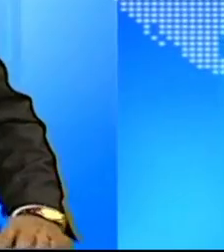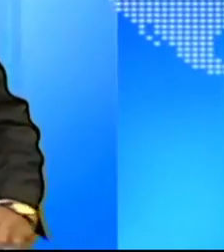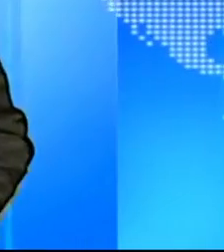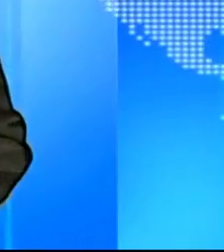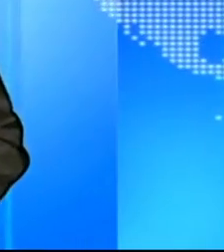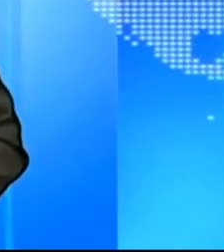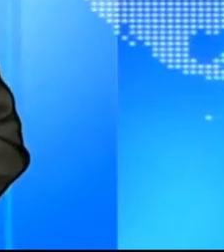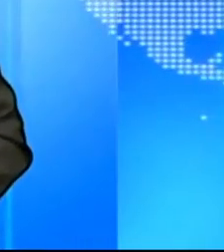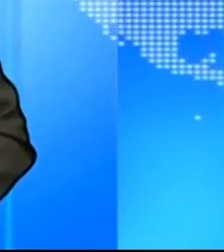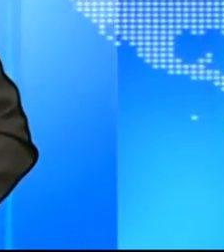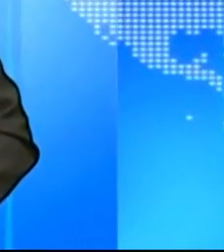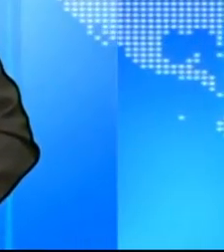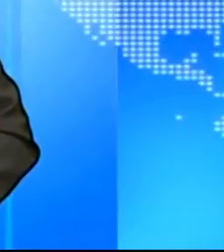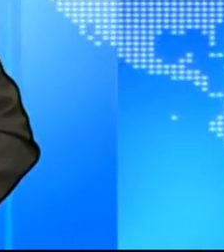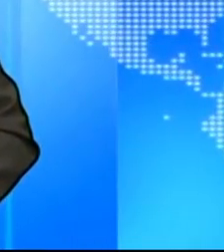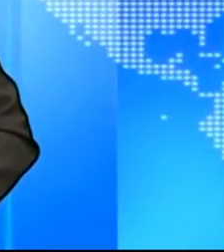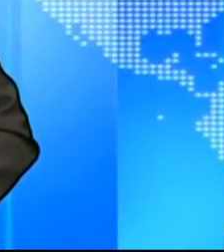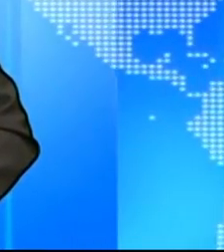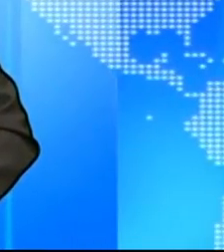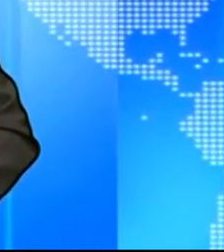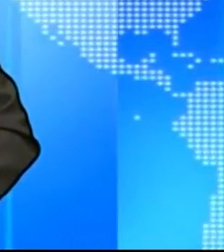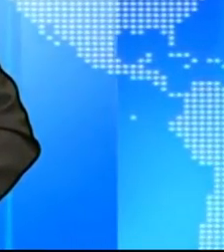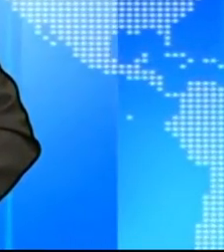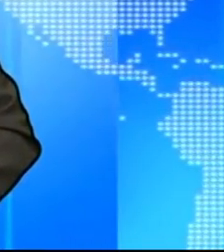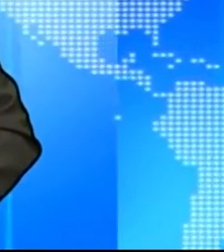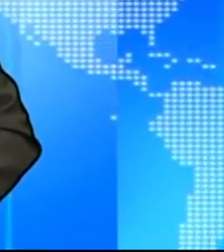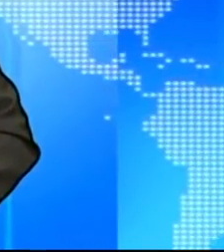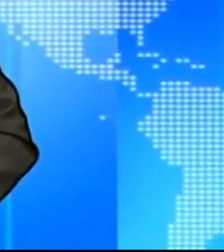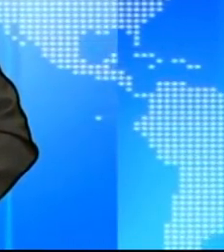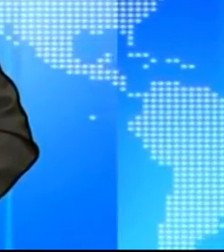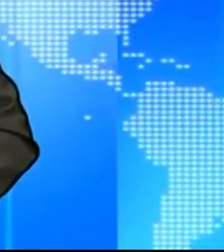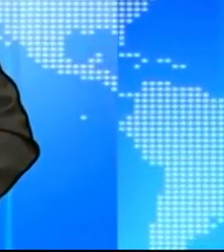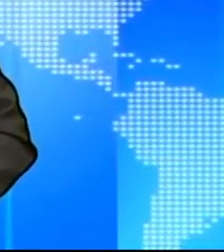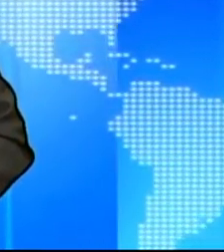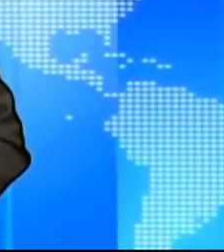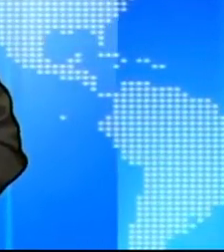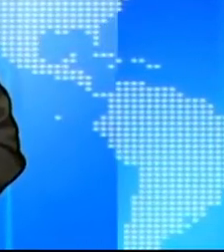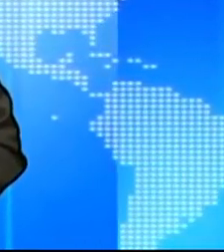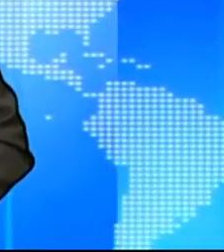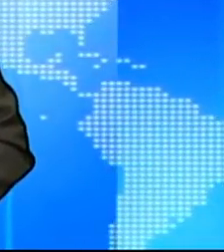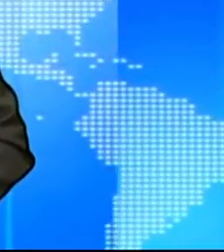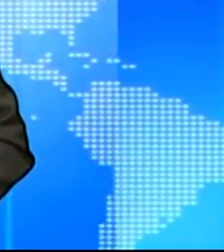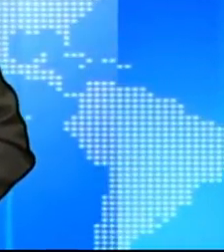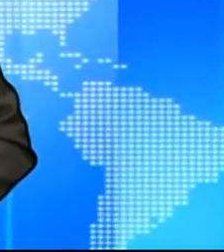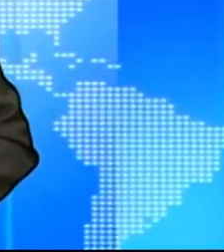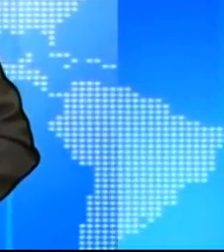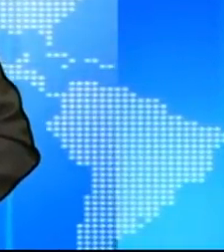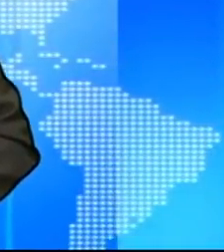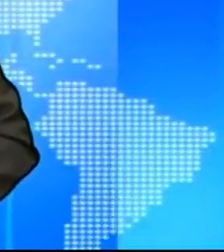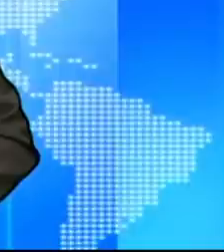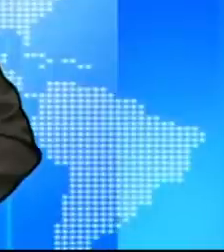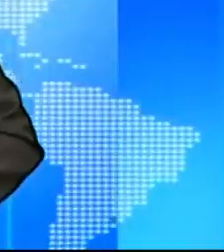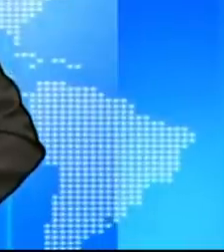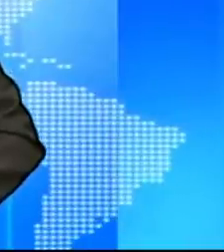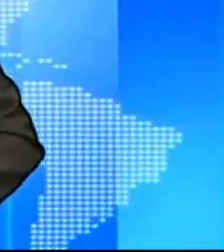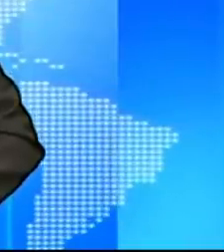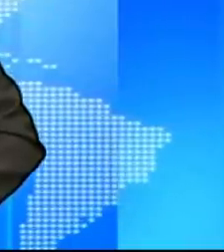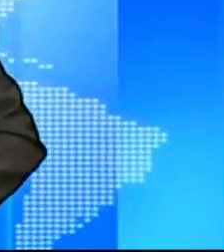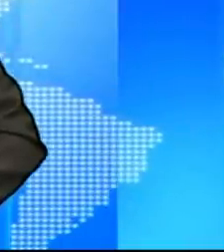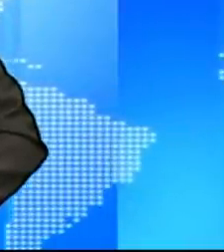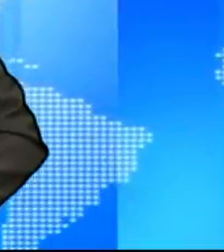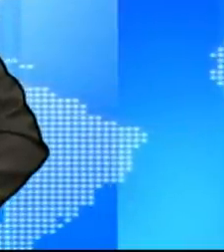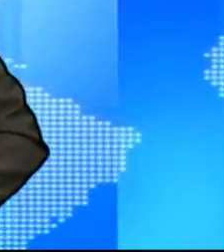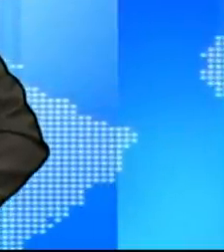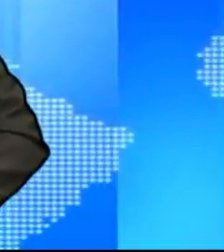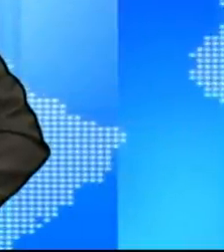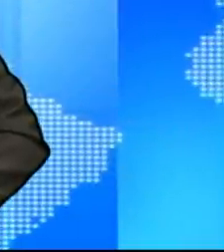L'envoyé spécial du secrétaire général des Nations Unies pour la région des Grands Lacs qui est à Kinshasa. Il a été reçu en audience par le président de la